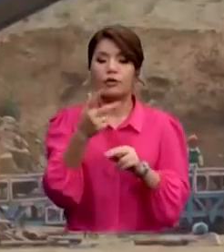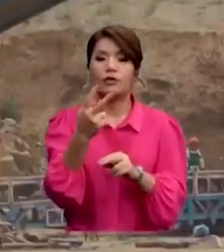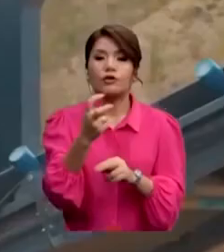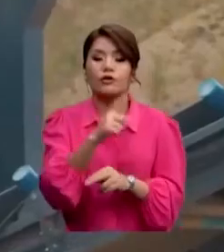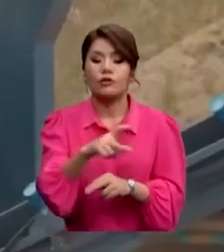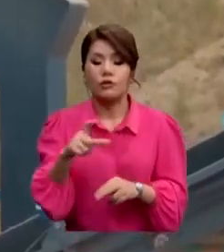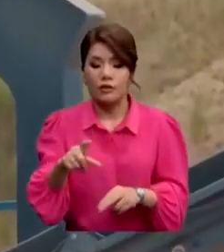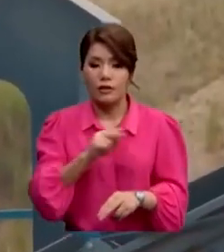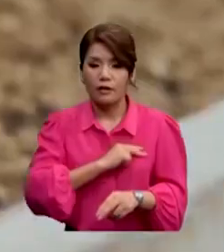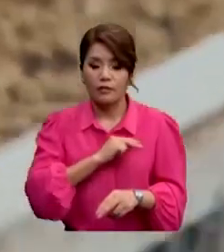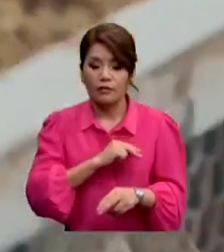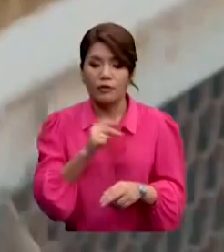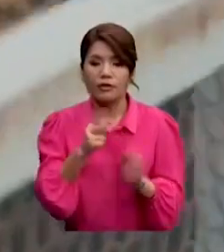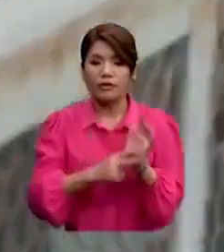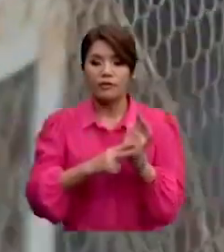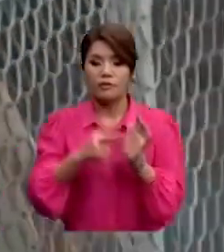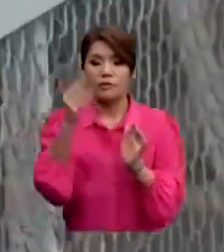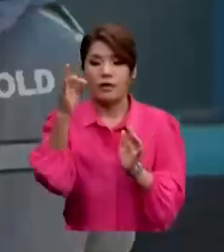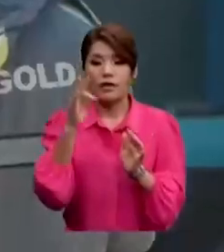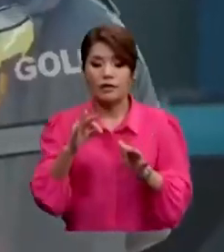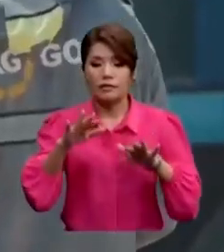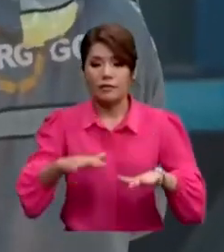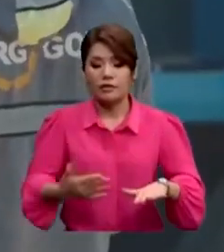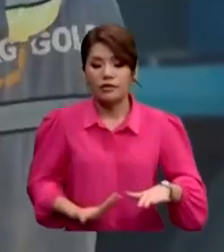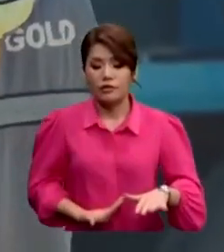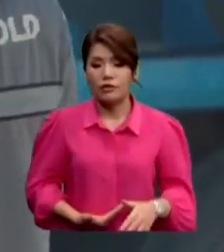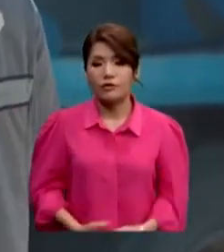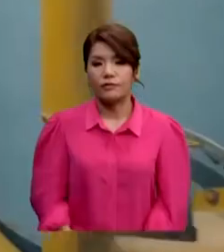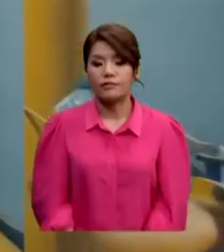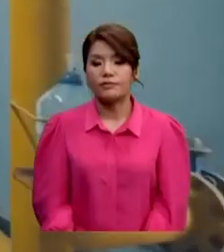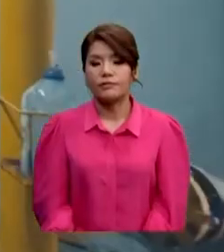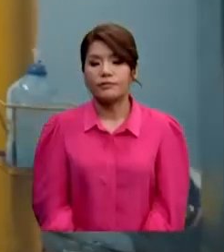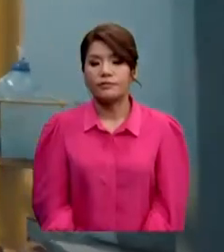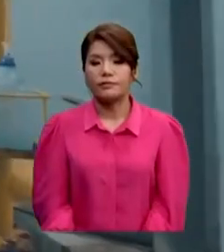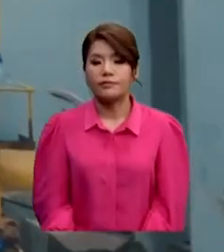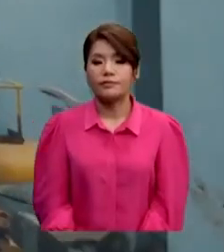қызметкердің 70% жергілікті тұрғындар. Адылжан Бердібек, Перлан Сарманов, Атамекен бизнес.